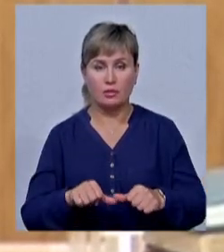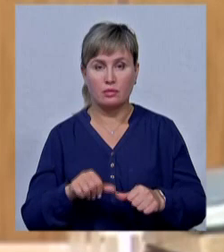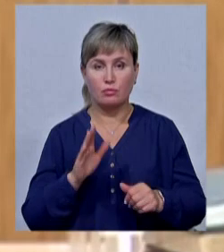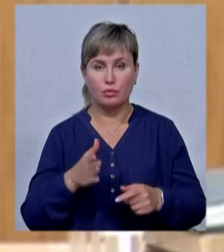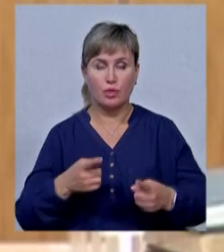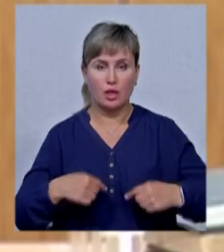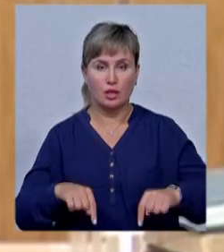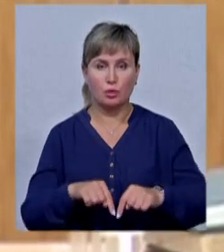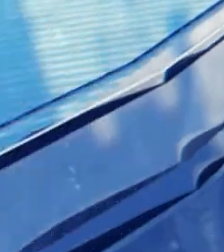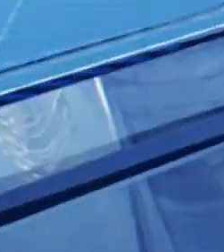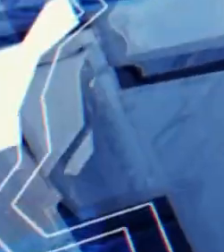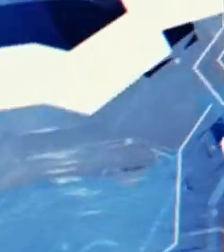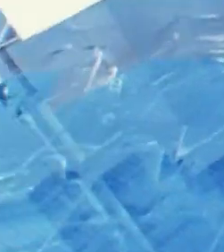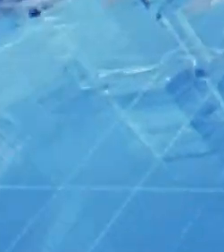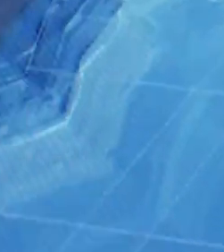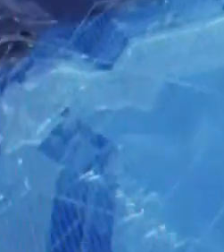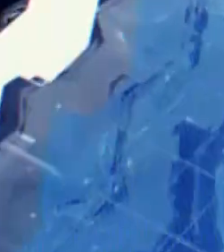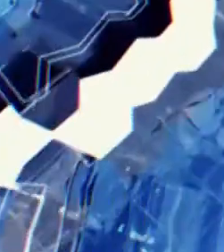будут организованы.